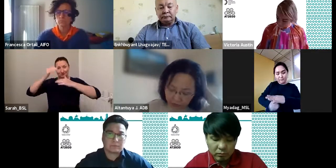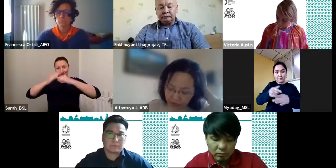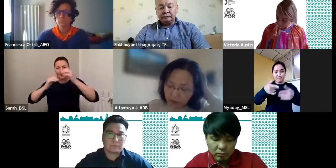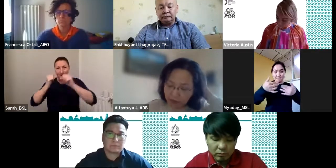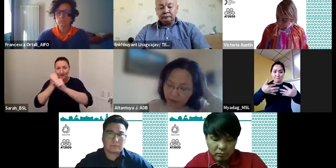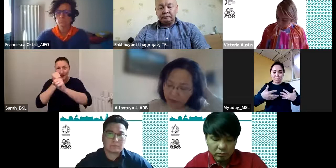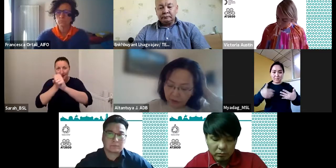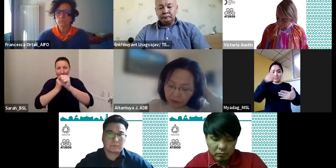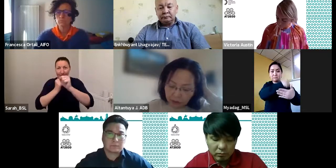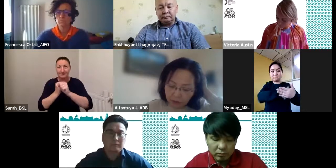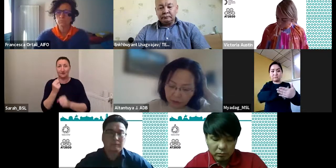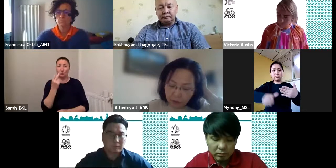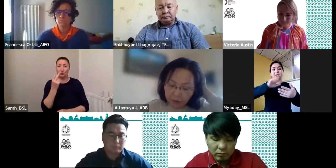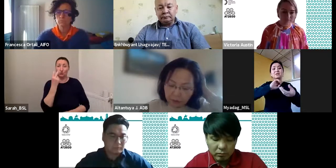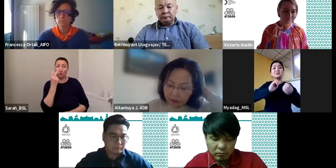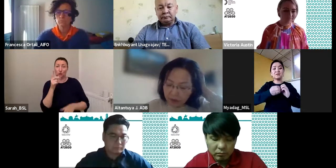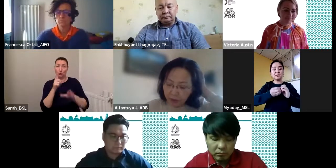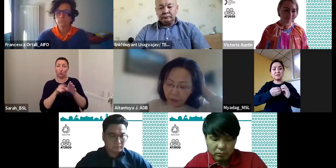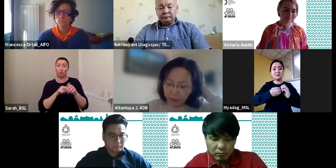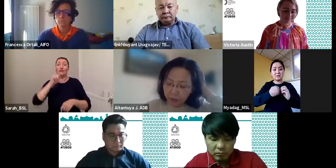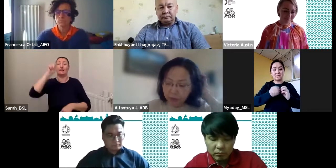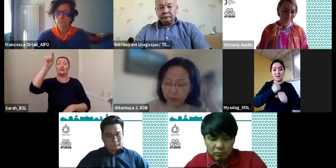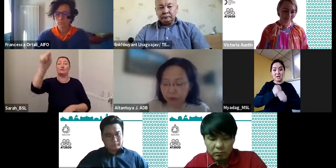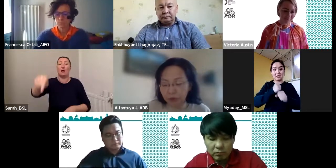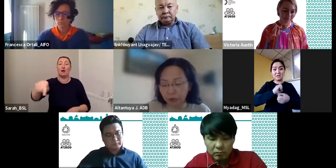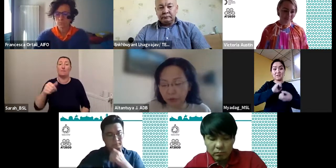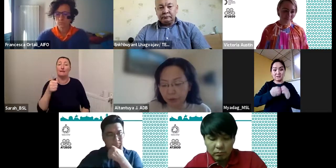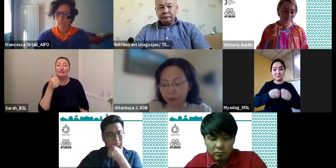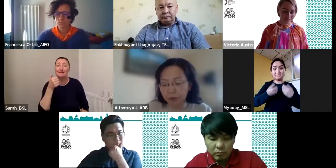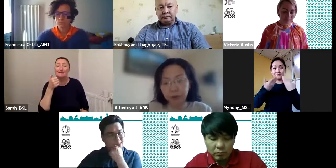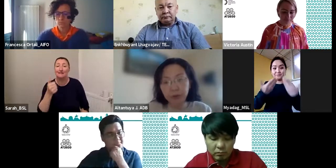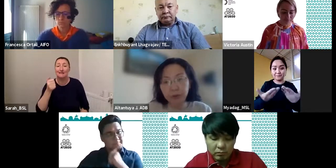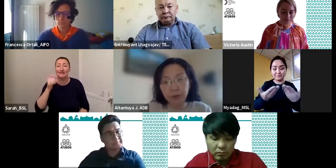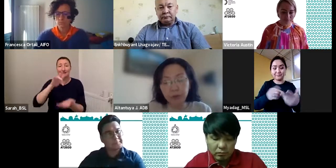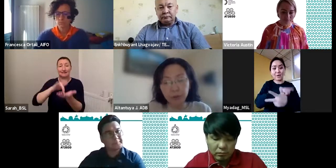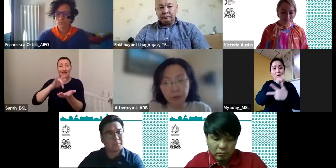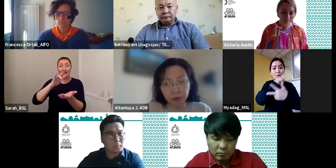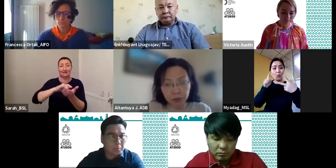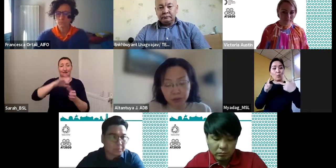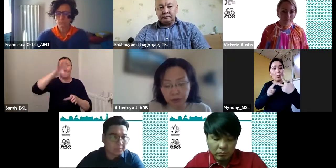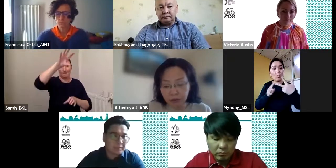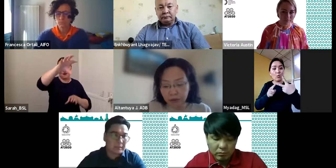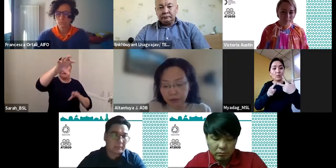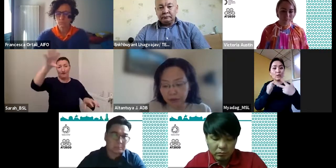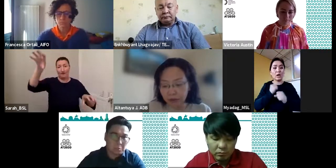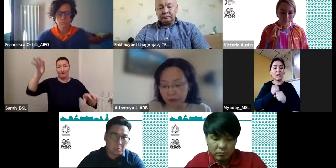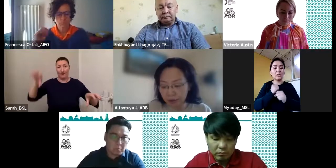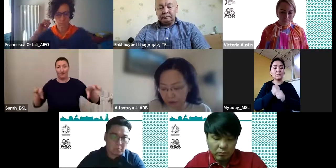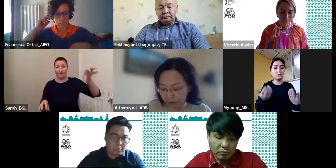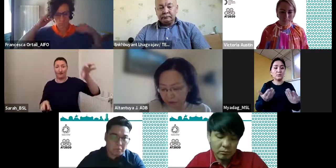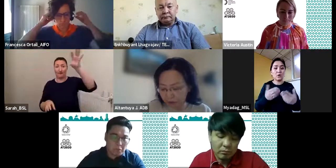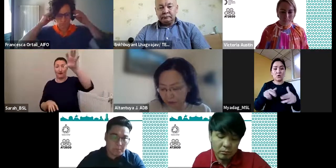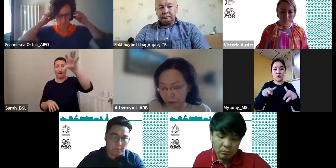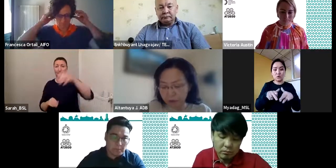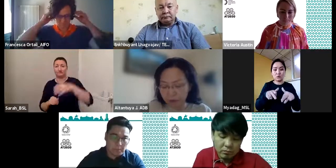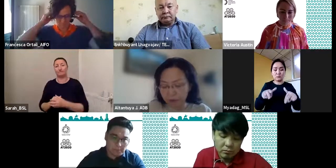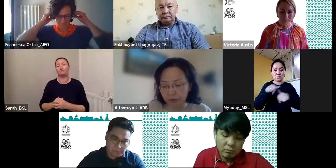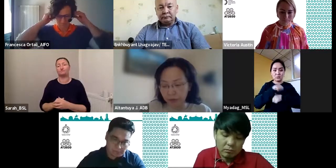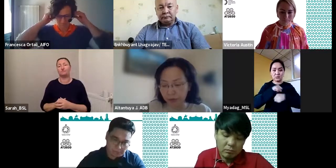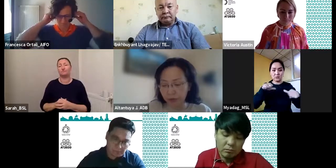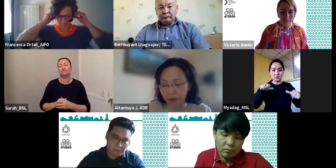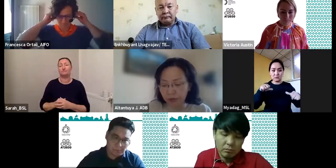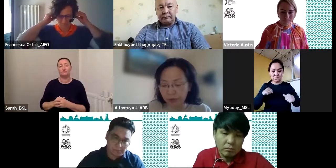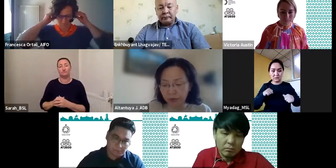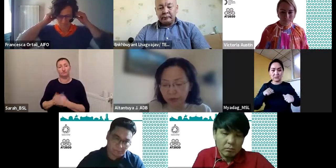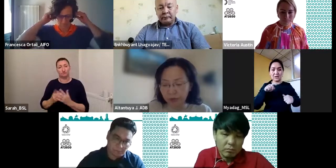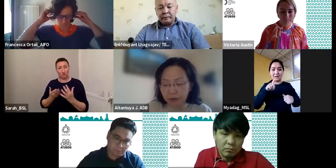ажил бол хийгдэж байгаа гэдгийг бас хэлмээр байна. За 3 дахь нэг томоохон ажил юу гэхээр хөгжлийн бэрхшээлтэй иргэдэд одоо саяны хэлж байгаа хамруулсан